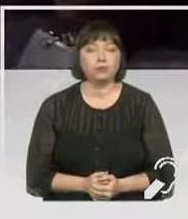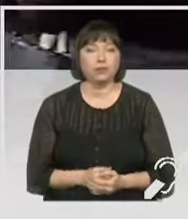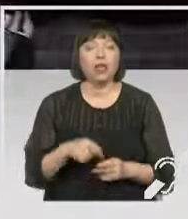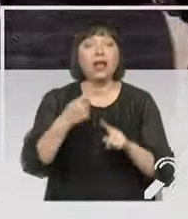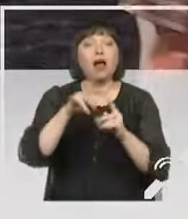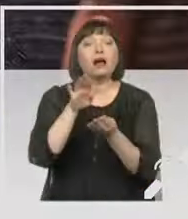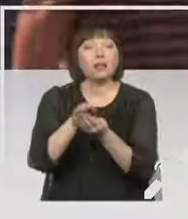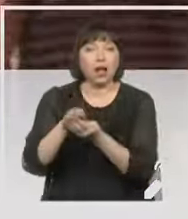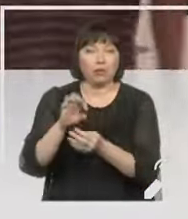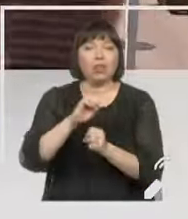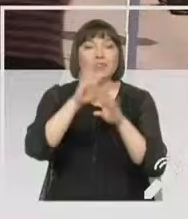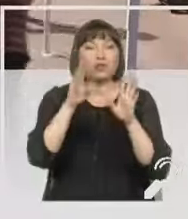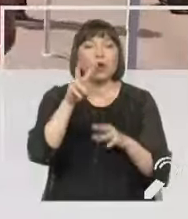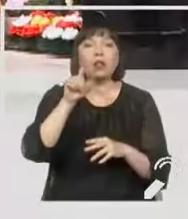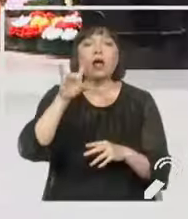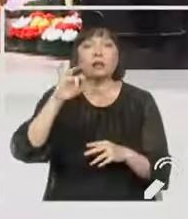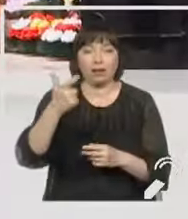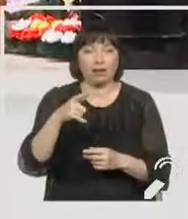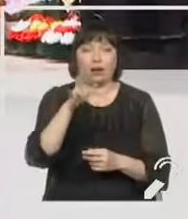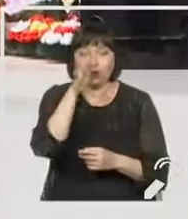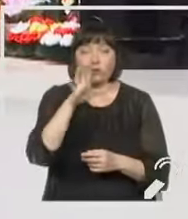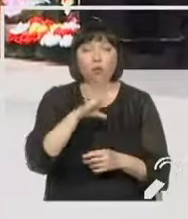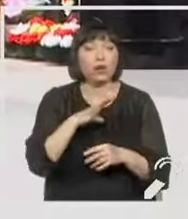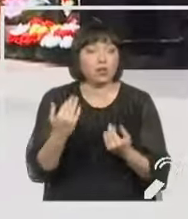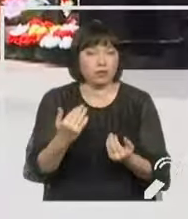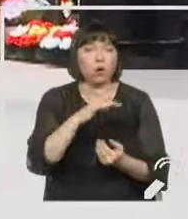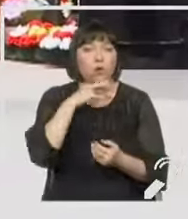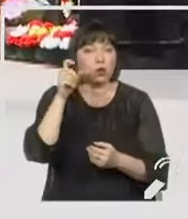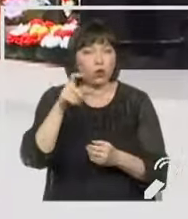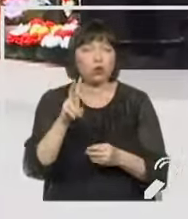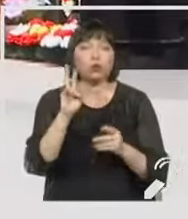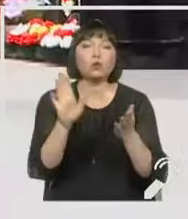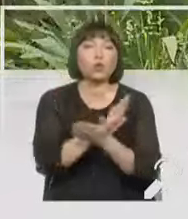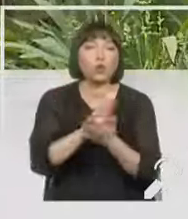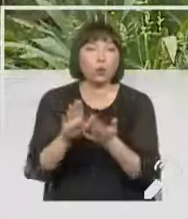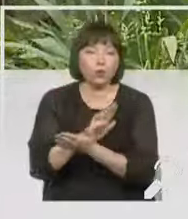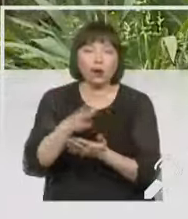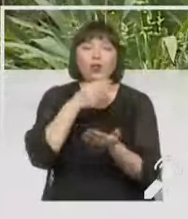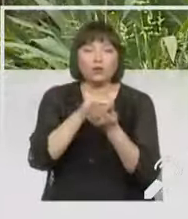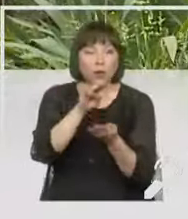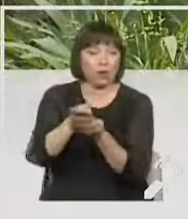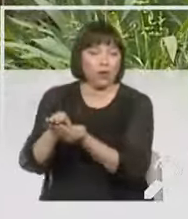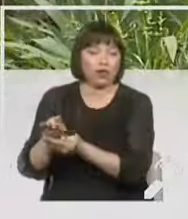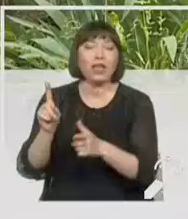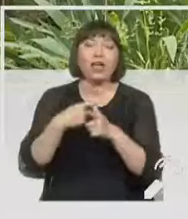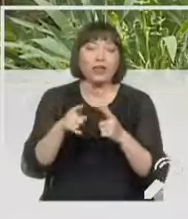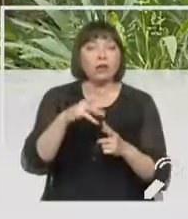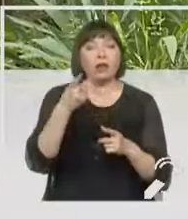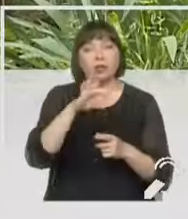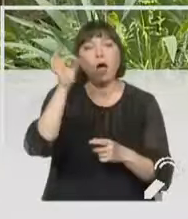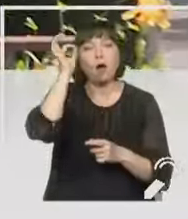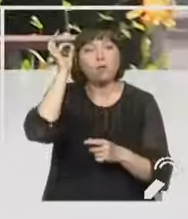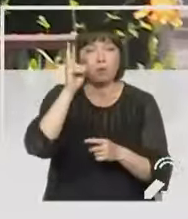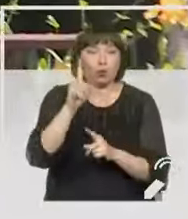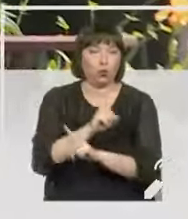La cimitirul Sfântul Lazar din Chișinău au fost azi 10 de oameni pentru a face curățenie la morminte sau pentru a-și pomeni